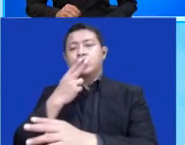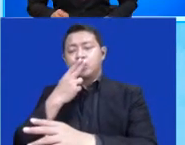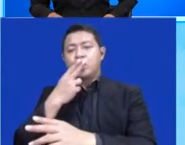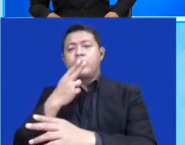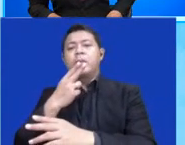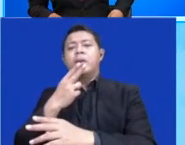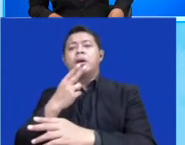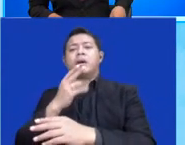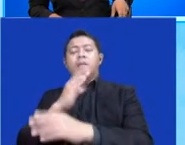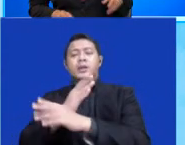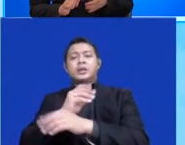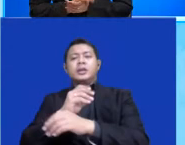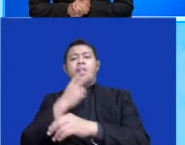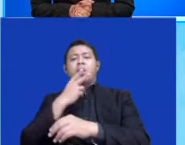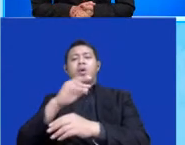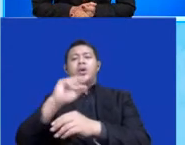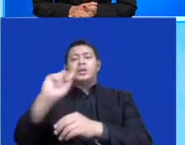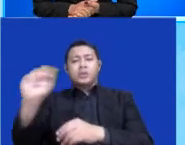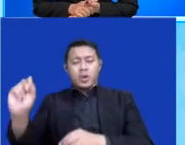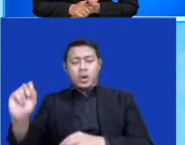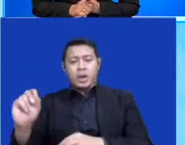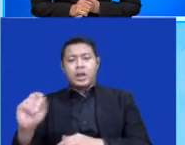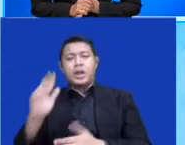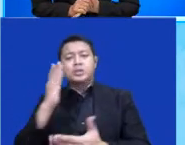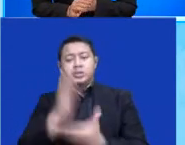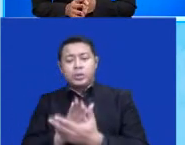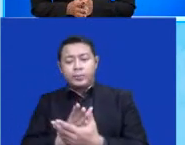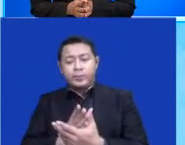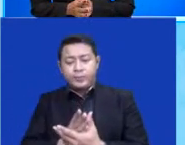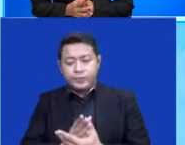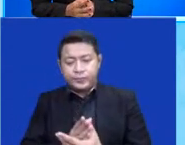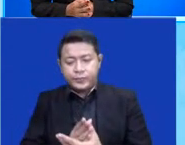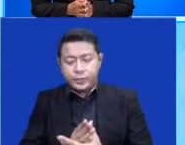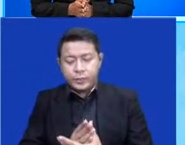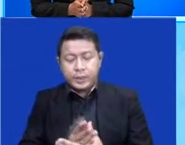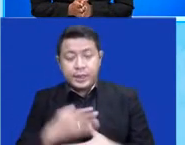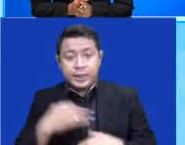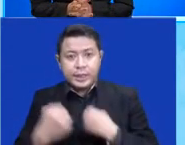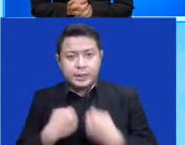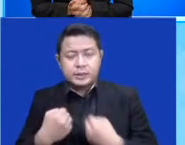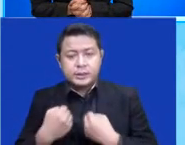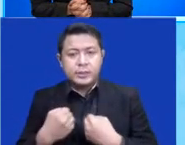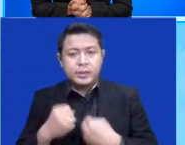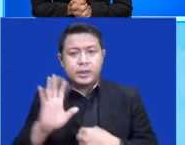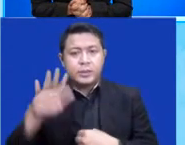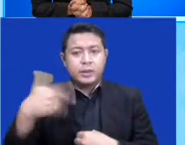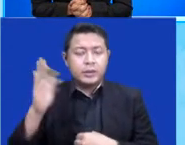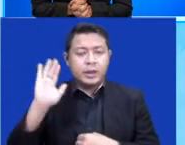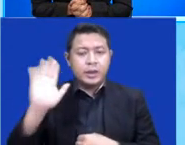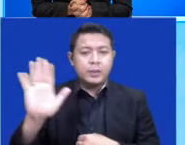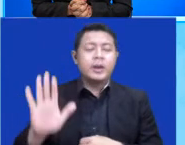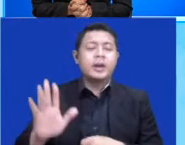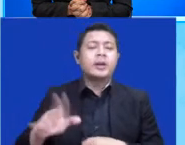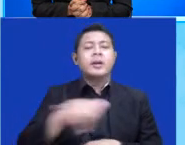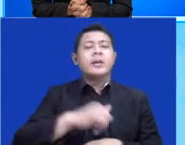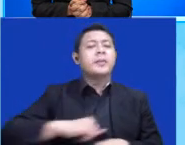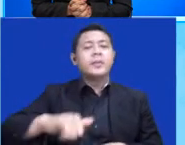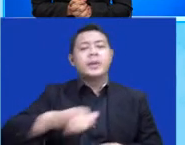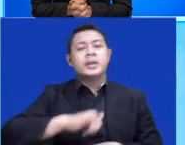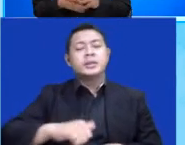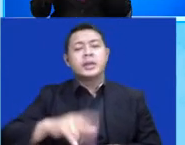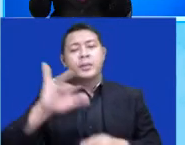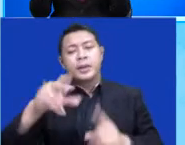sangat kolaborasinya luar biasa deh nanti nih. Saya semangat sekali nih buat 5 tahun ke depan bersama